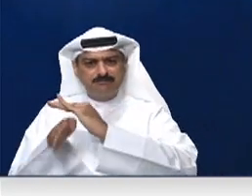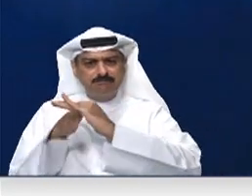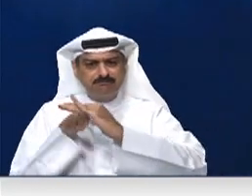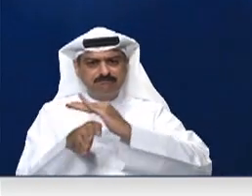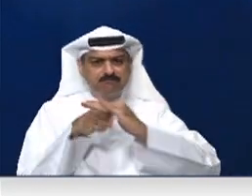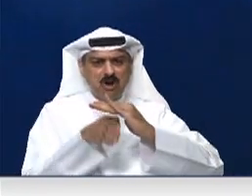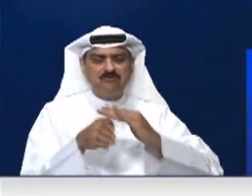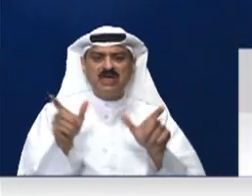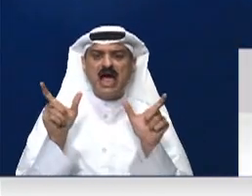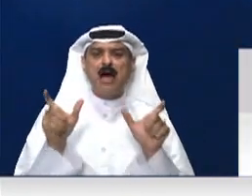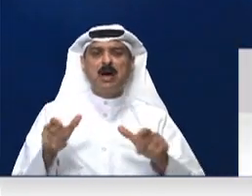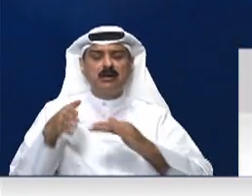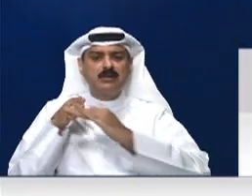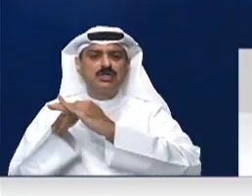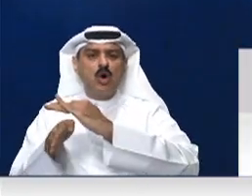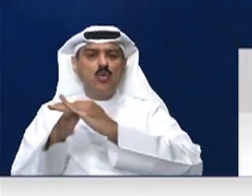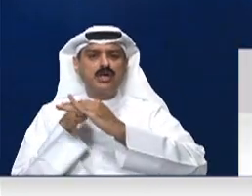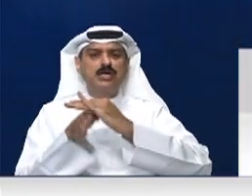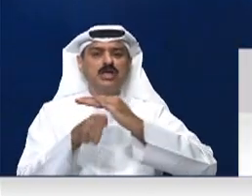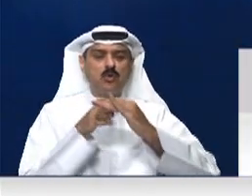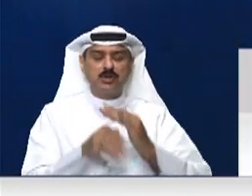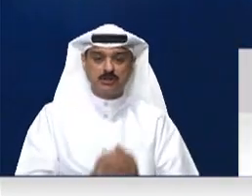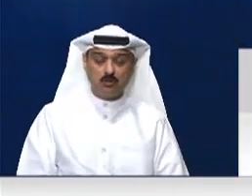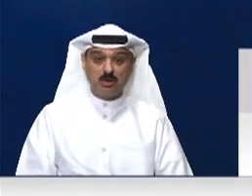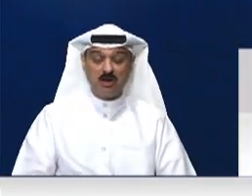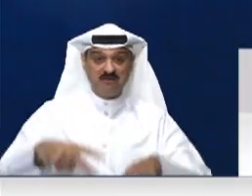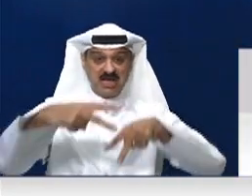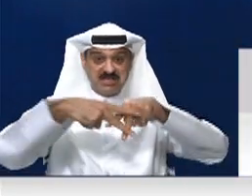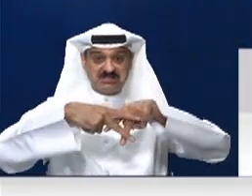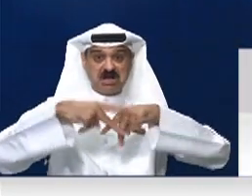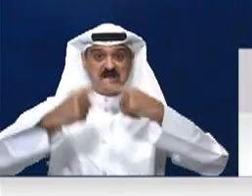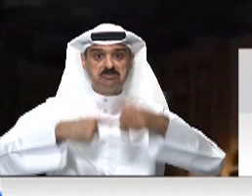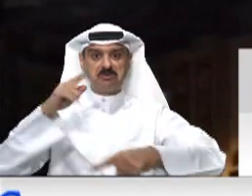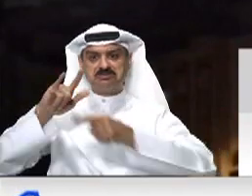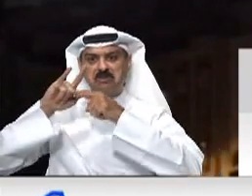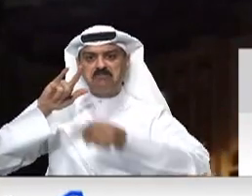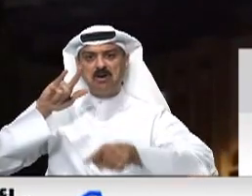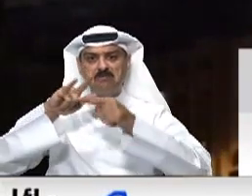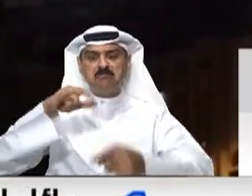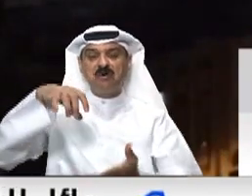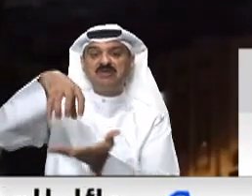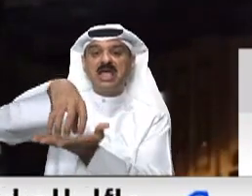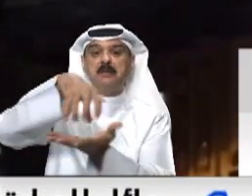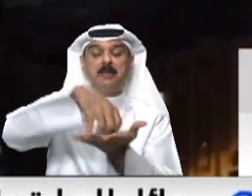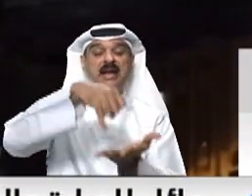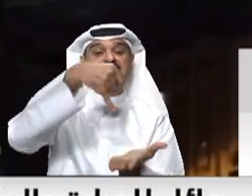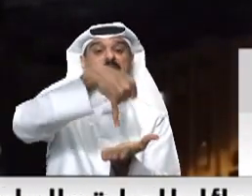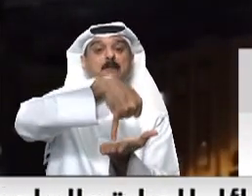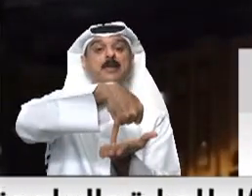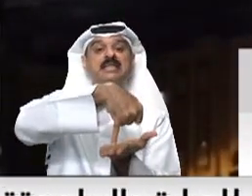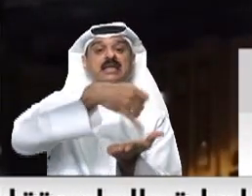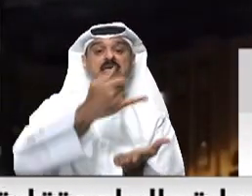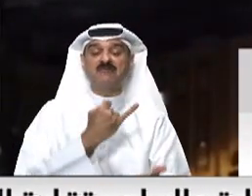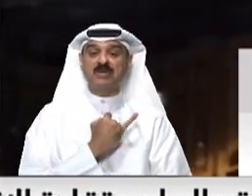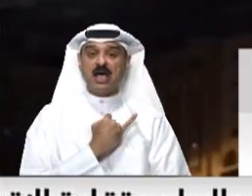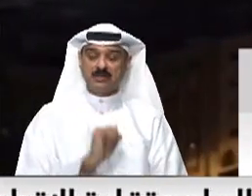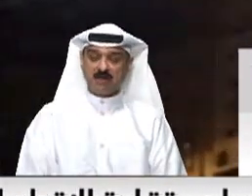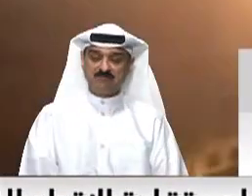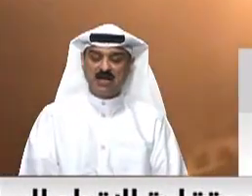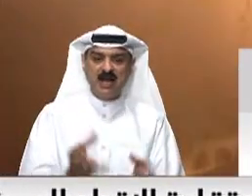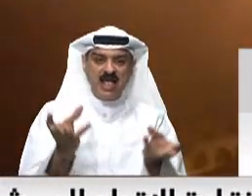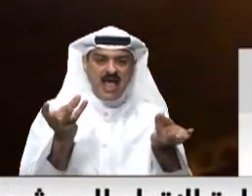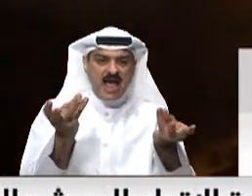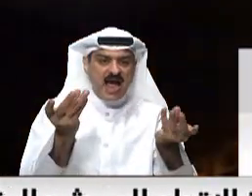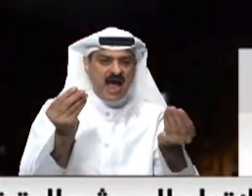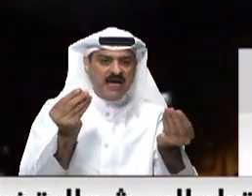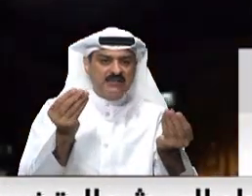الغارات واستهداف المناطق المدنية والآمنة في قطاع غزة مع ارتفاع أعداد الشهداء على مدار